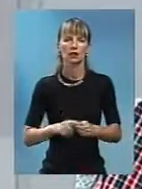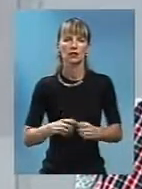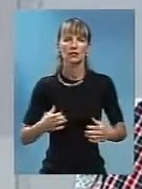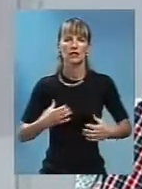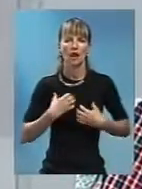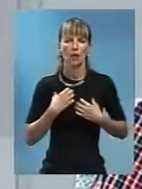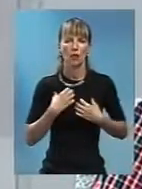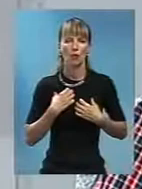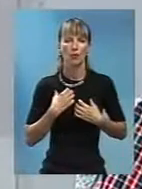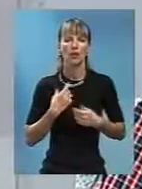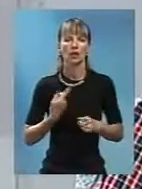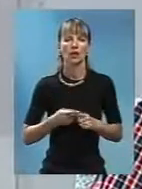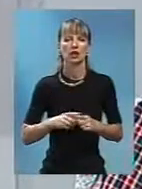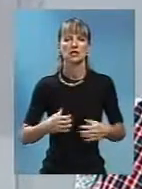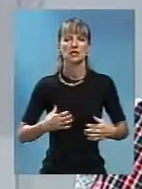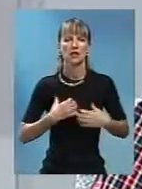страхом. Страх – це